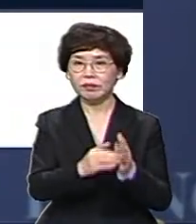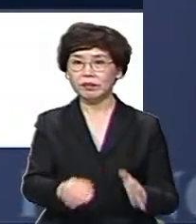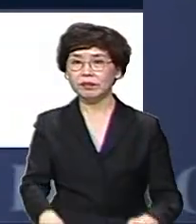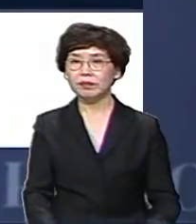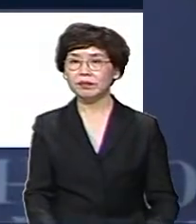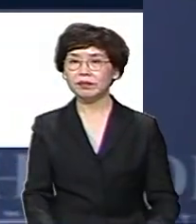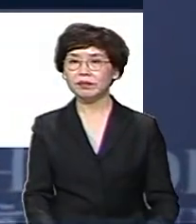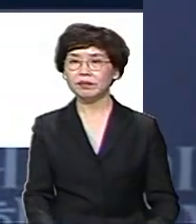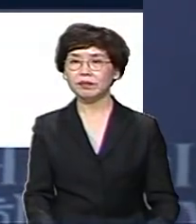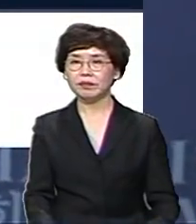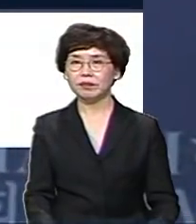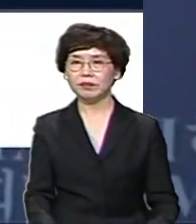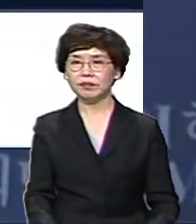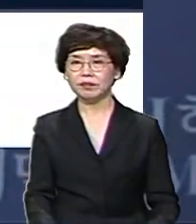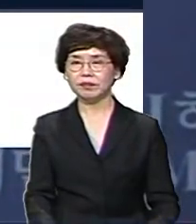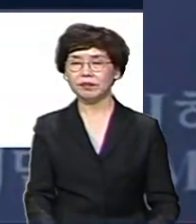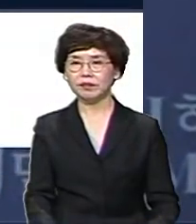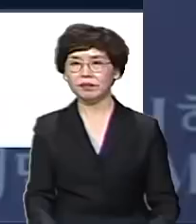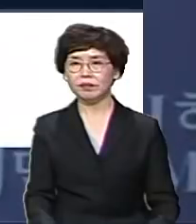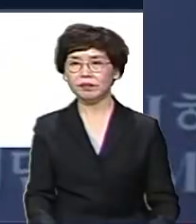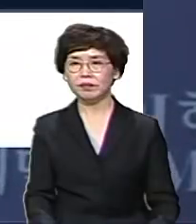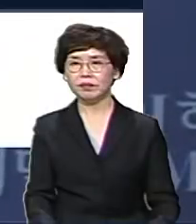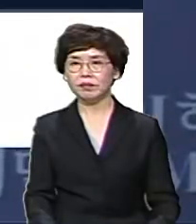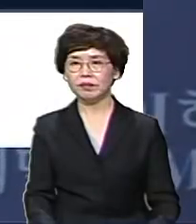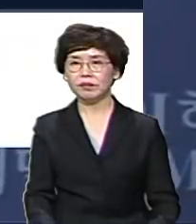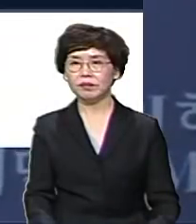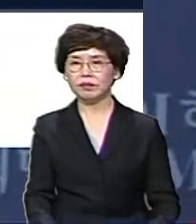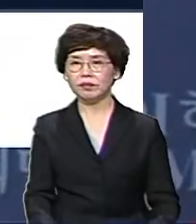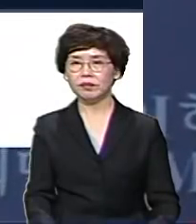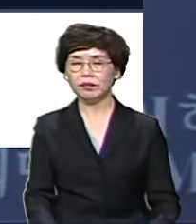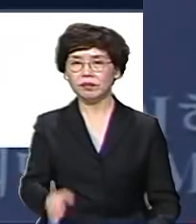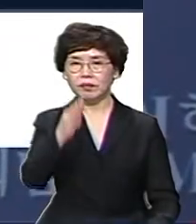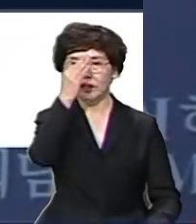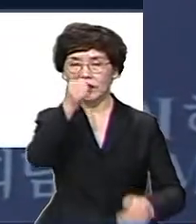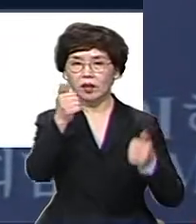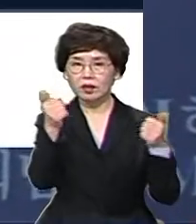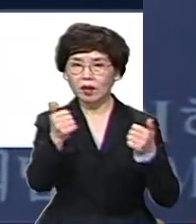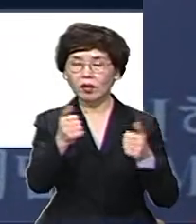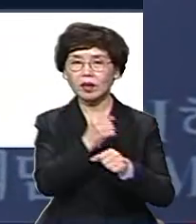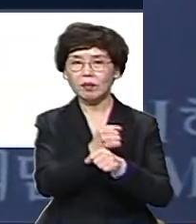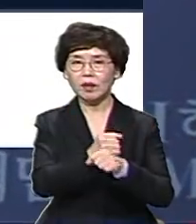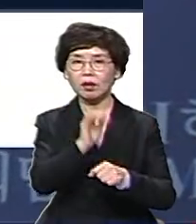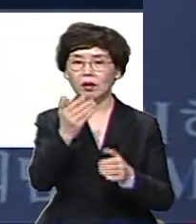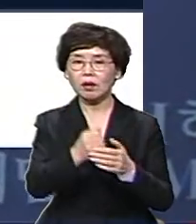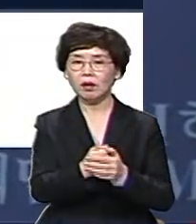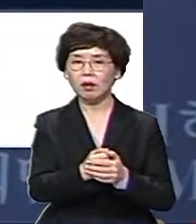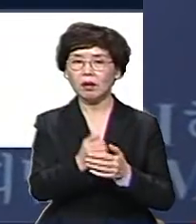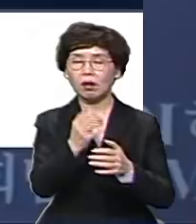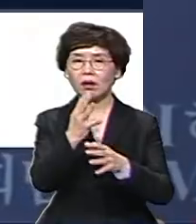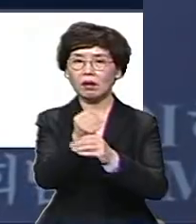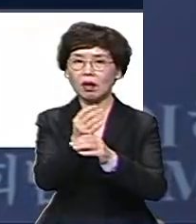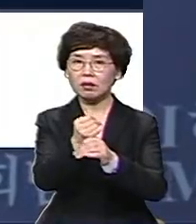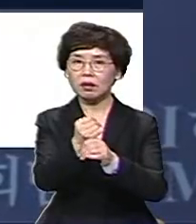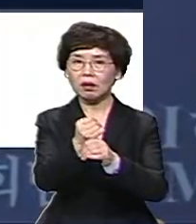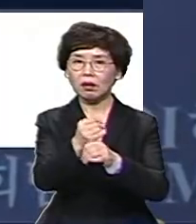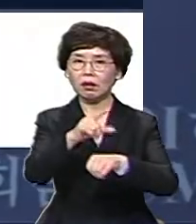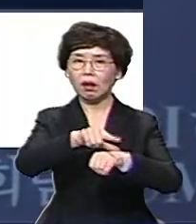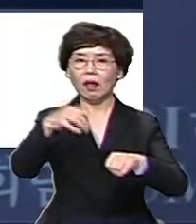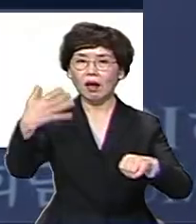그런데 좋은 관계를 유지했습니다. 이 뒤에 계시는 분 질문하십시오. 대통령님,